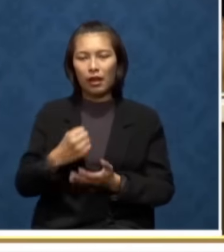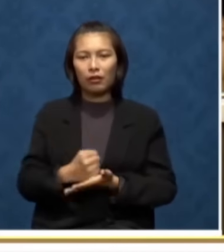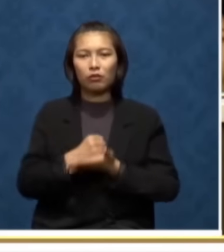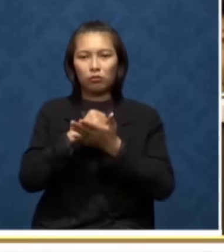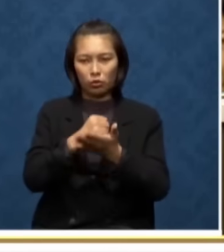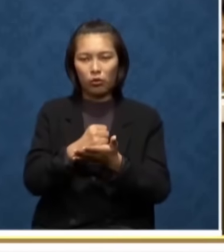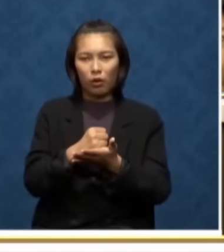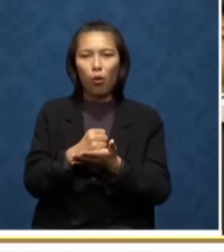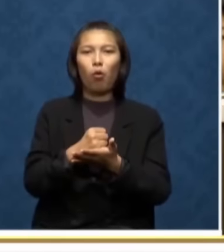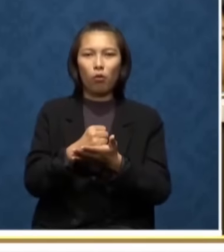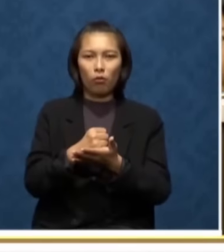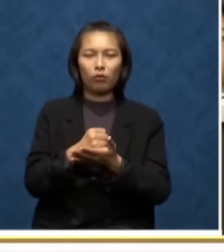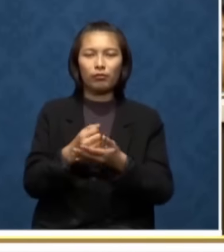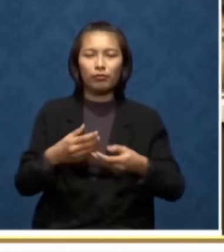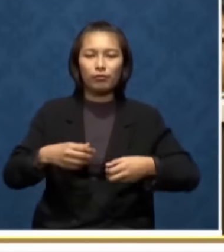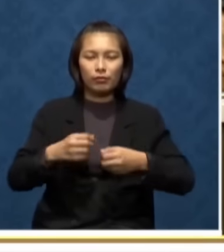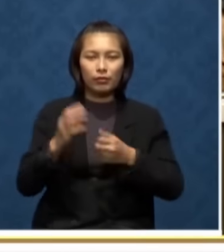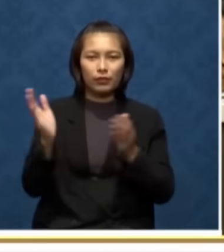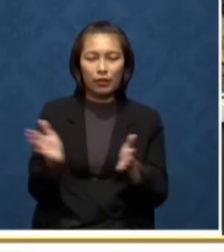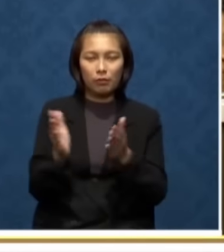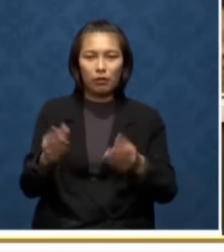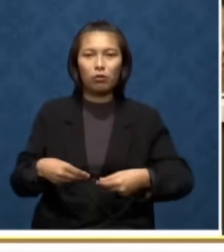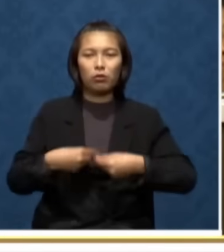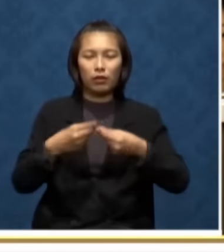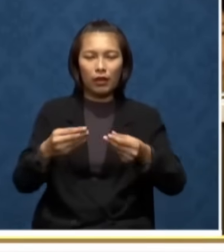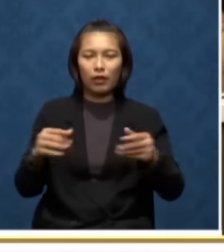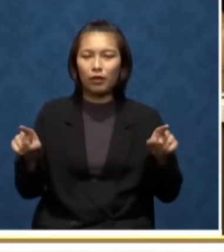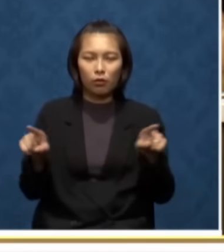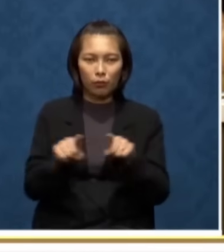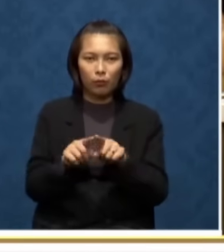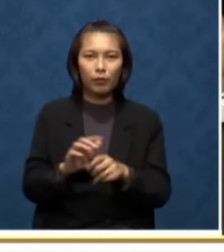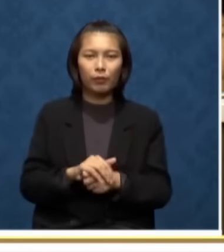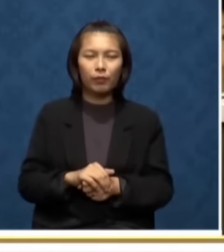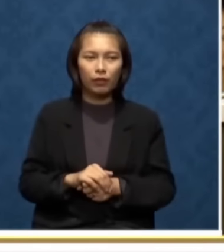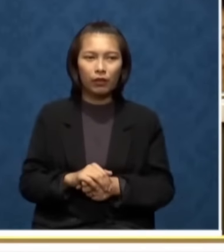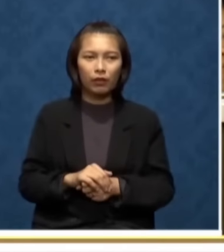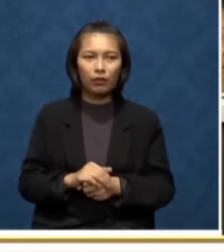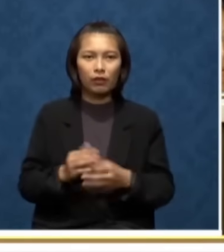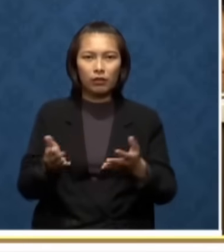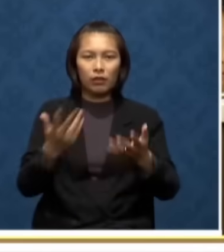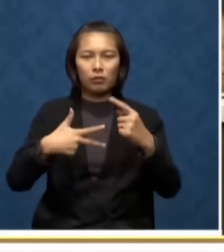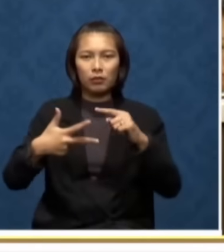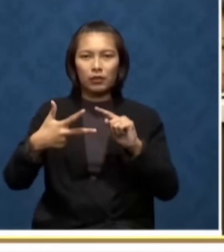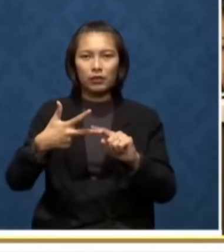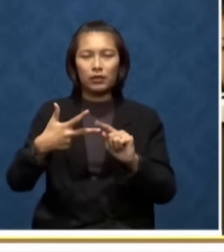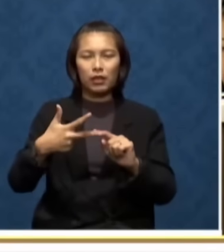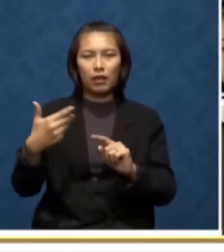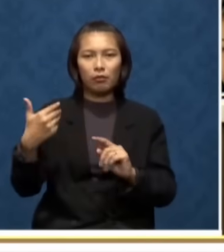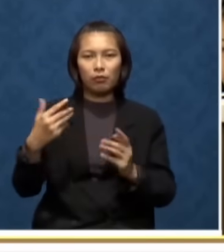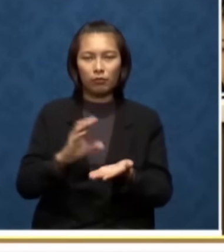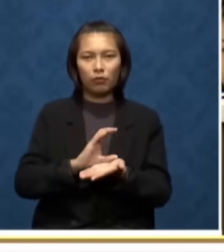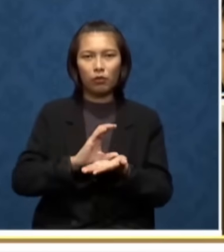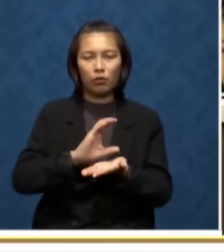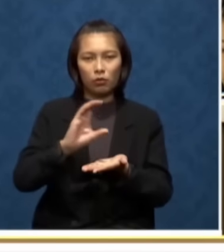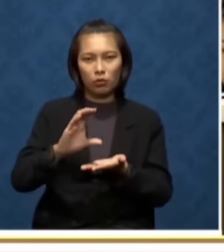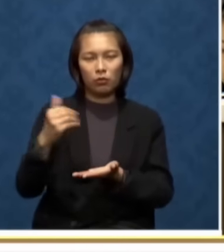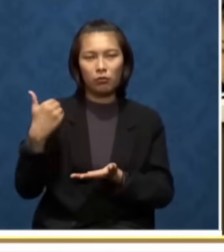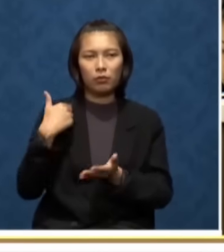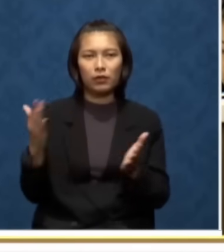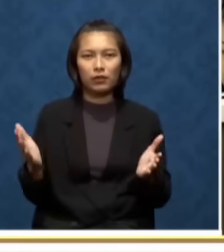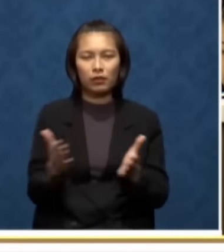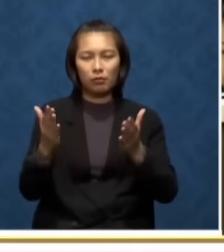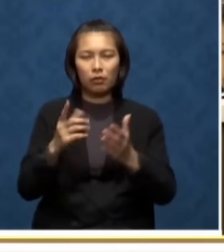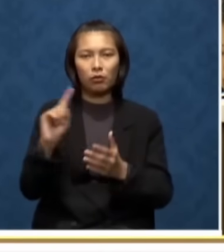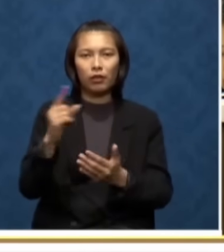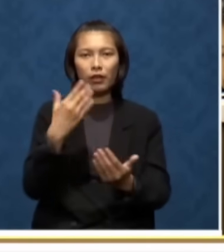กลุ่มมากขึ้นนะคะประเด็นที่ 3กองทุนนี้เนี่ยมีการเอ่อสนับสนุนนะคะ